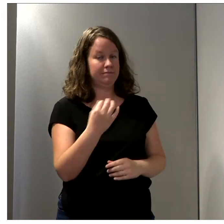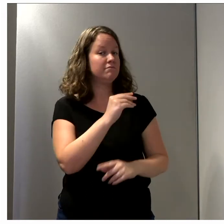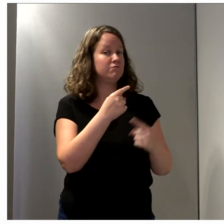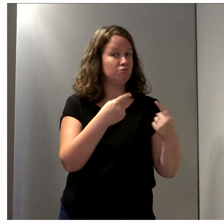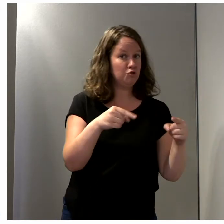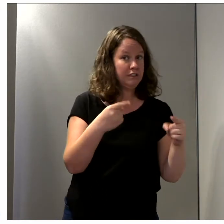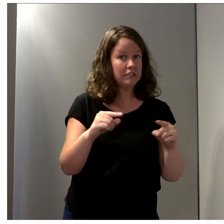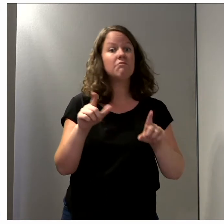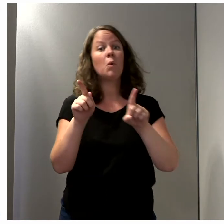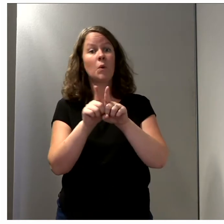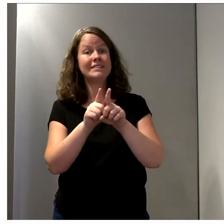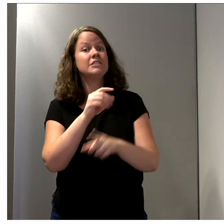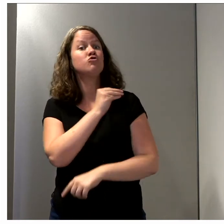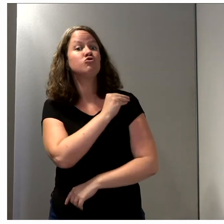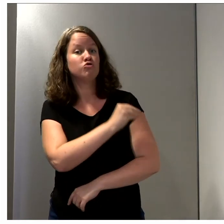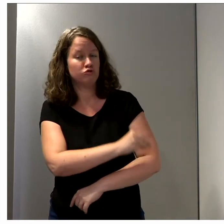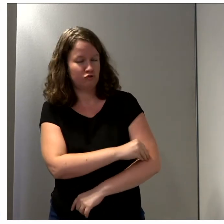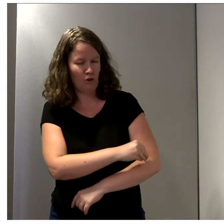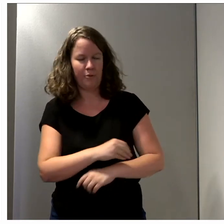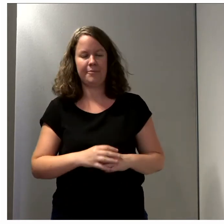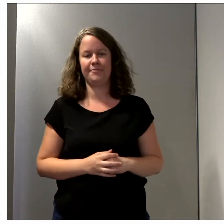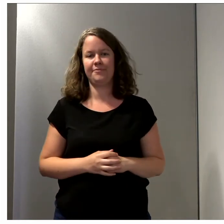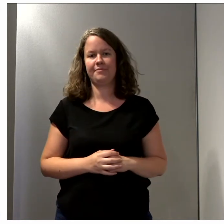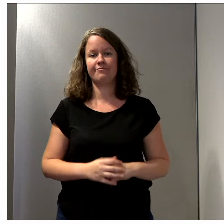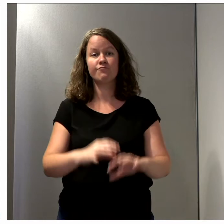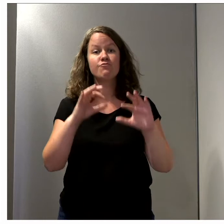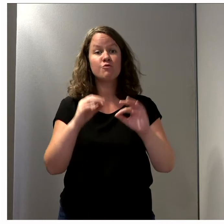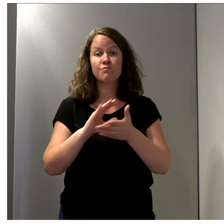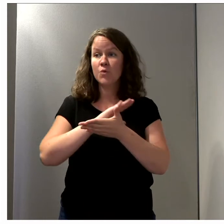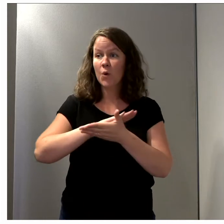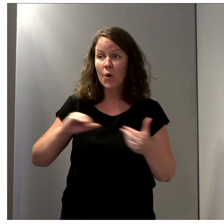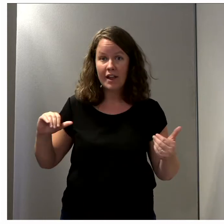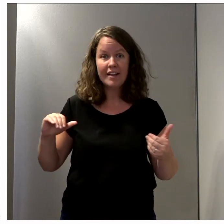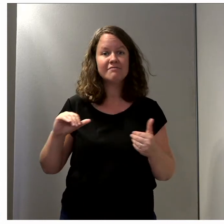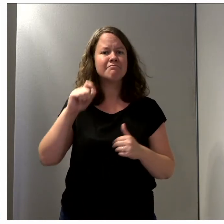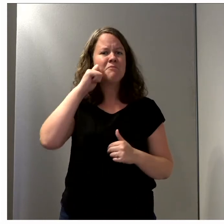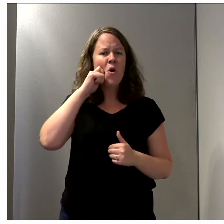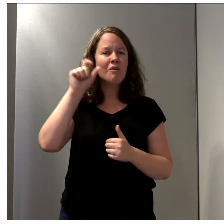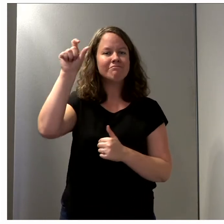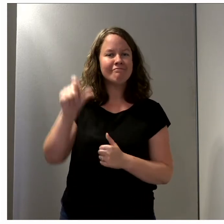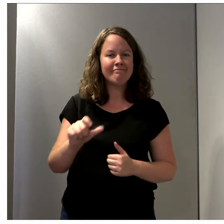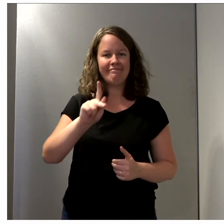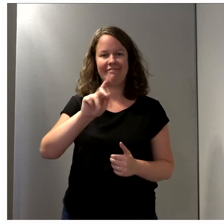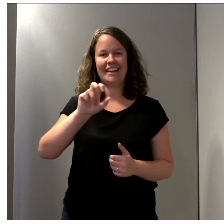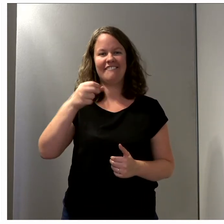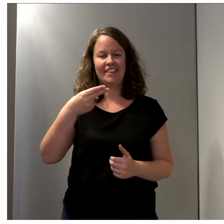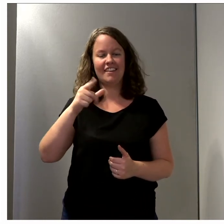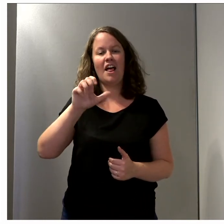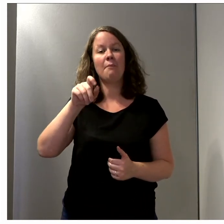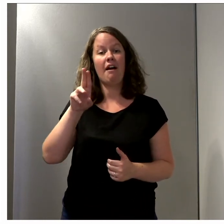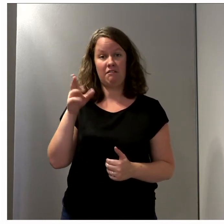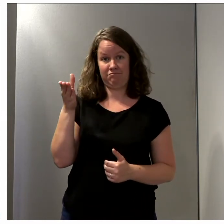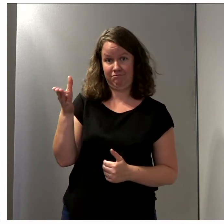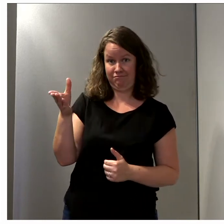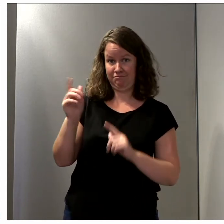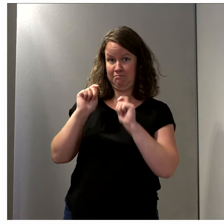sport. Et c'est par ce biais-là que je vais introduire l'intervention en présentiel de Kevin Lapeyre, qui, dans